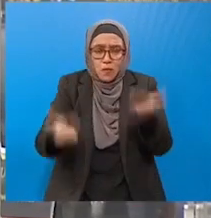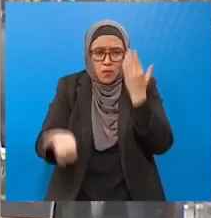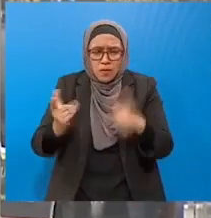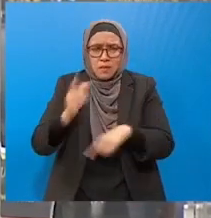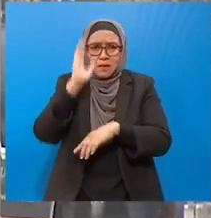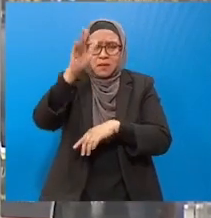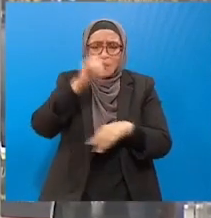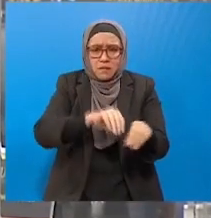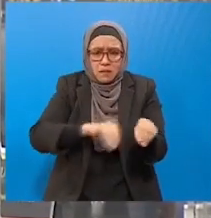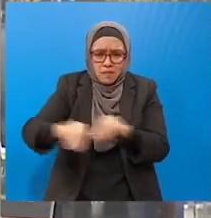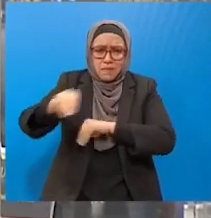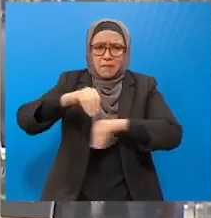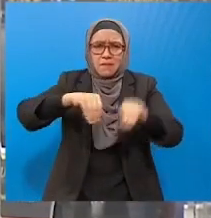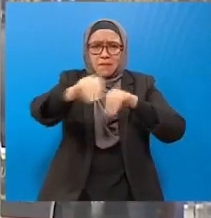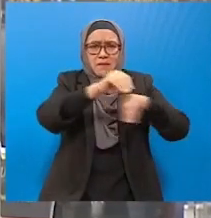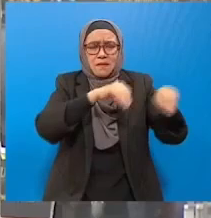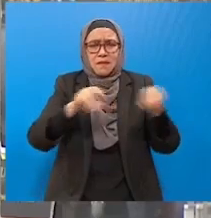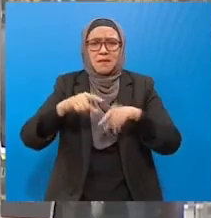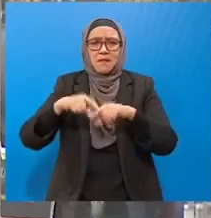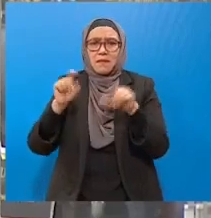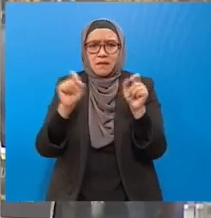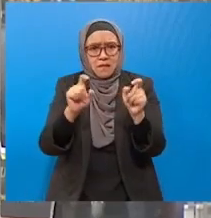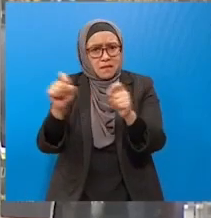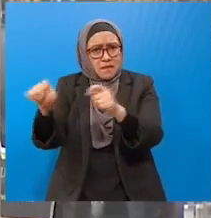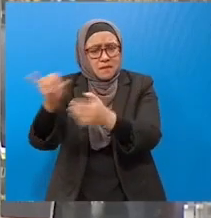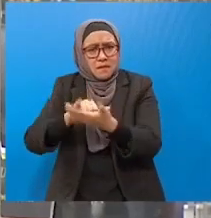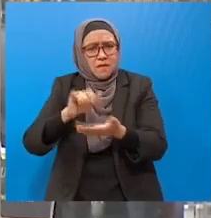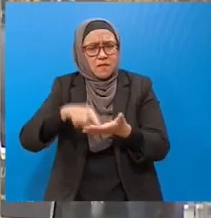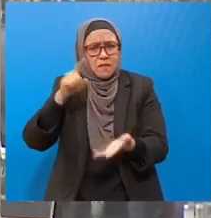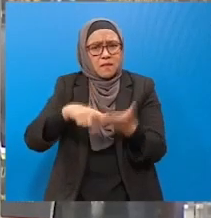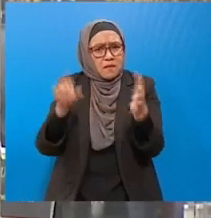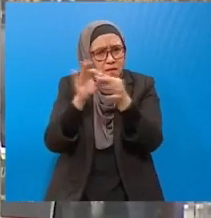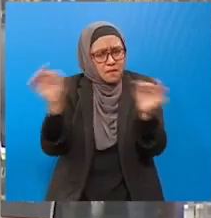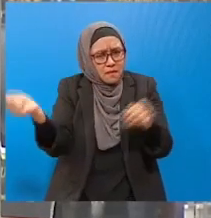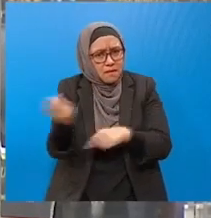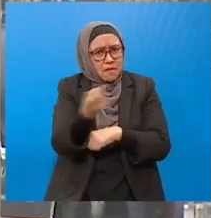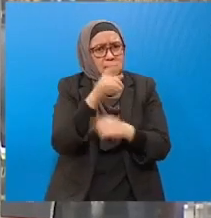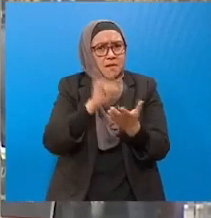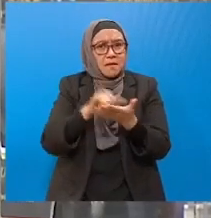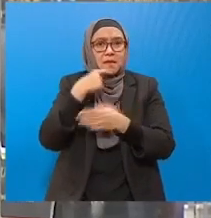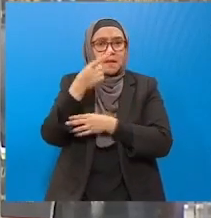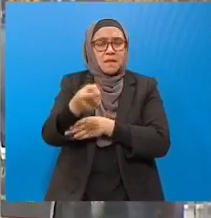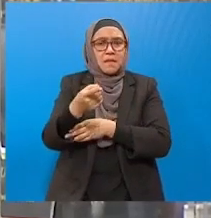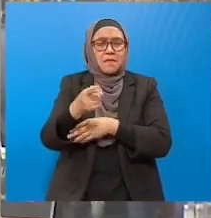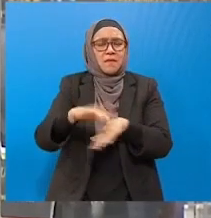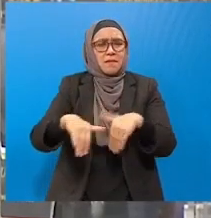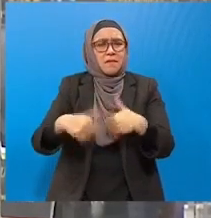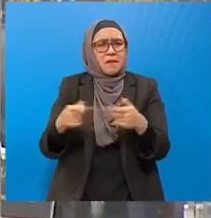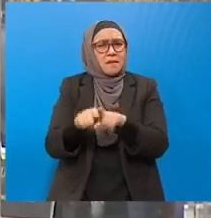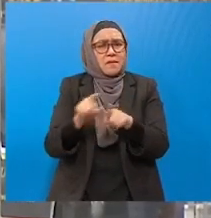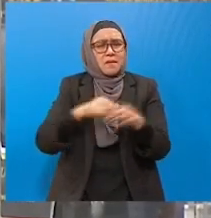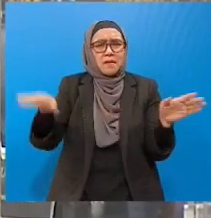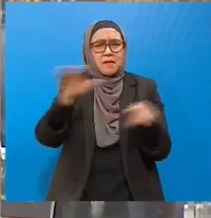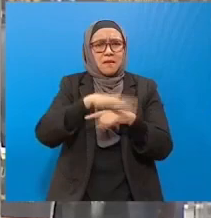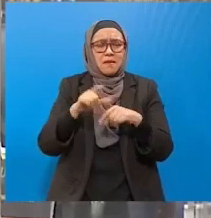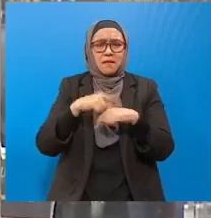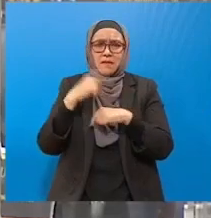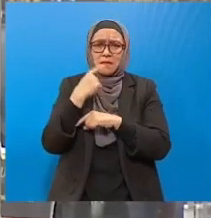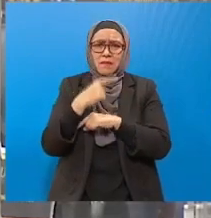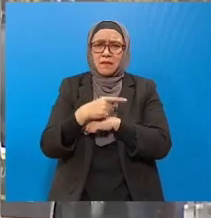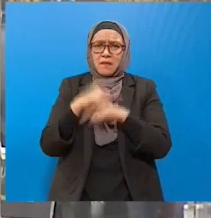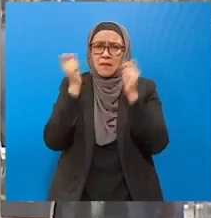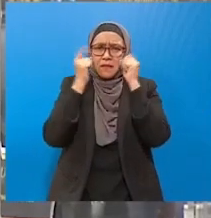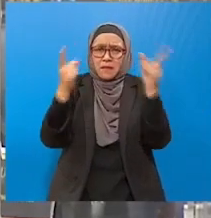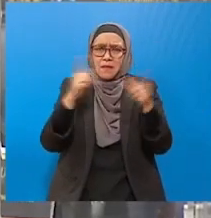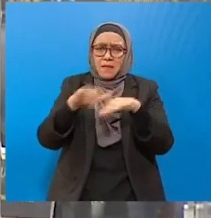kisah ini mempedomani khan renungan yang menginsafi bagaimana Sebuah kerajaan yang baik akan sentiasa berusaha sedaya dan cecak